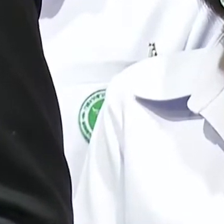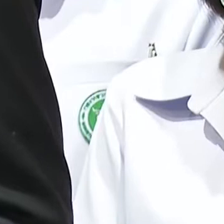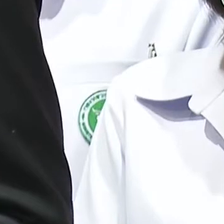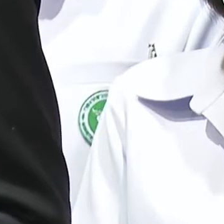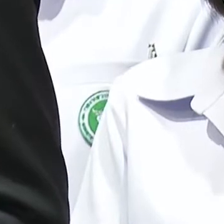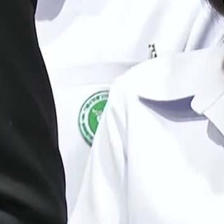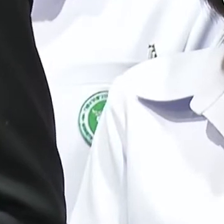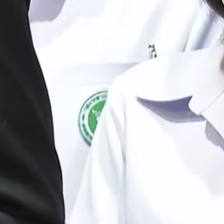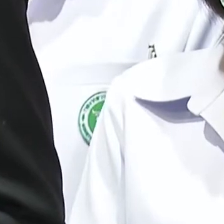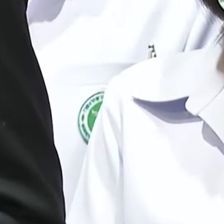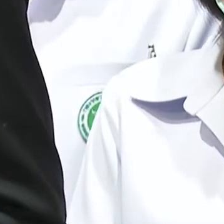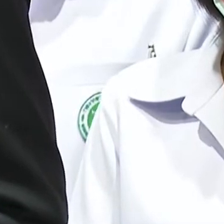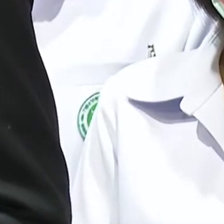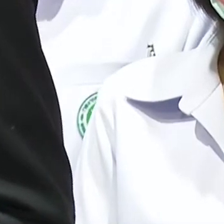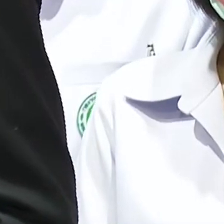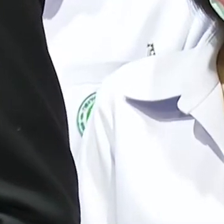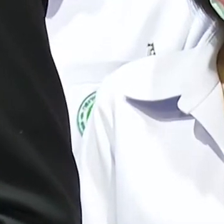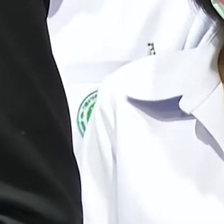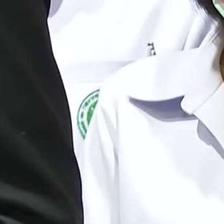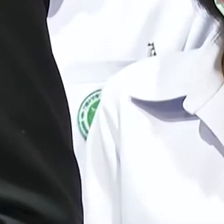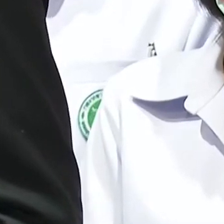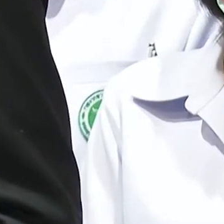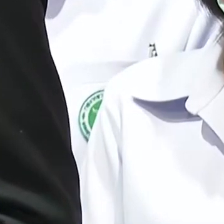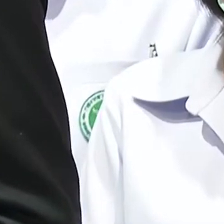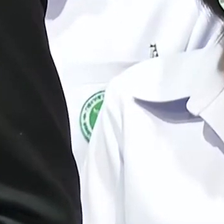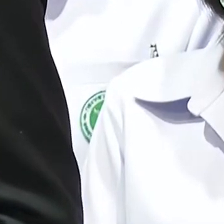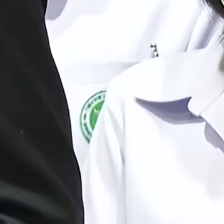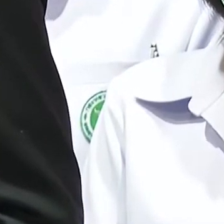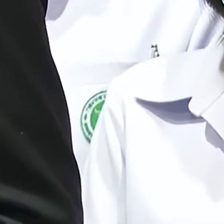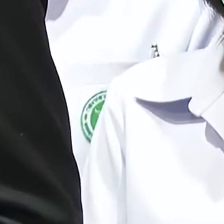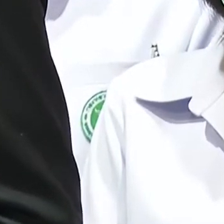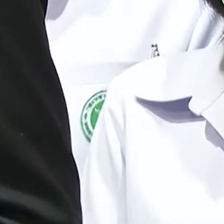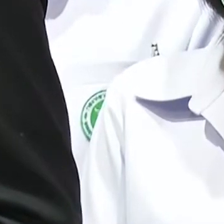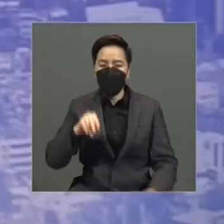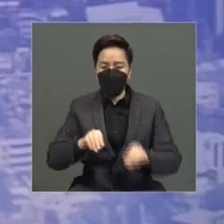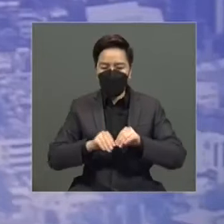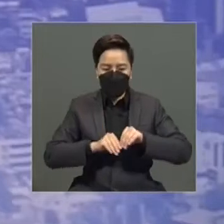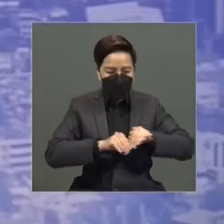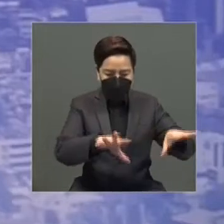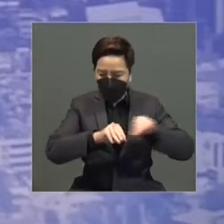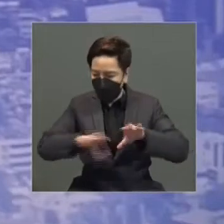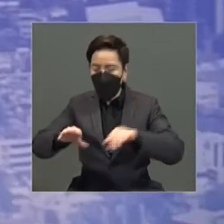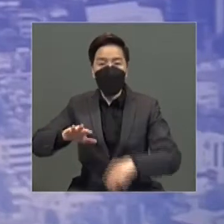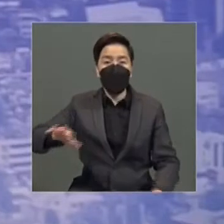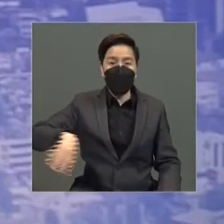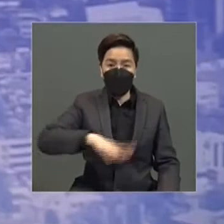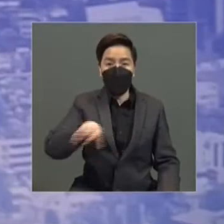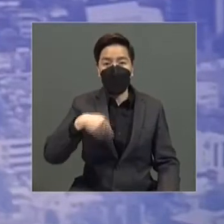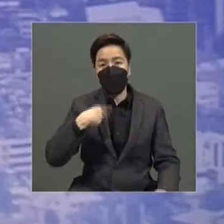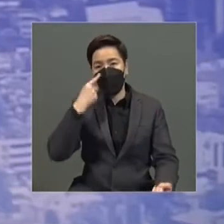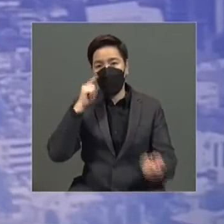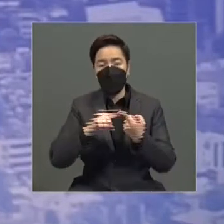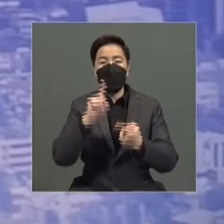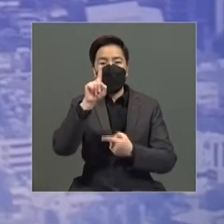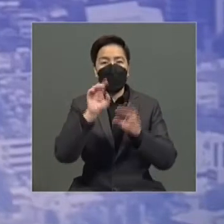การกดติดตามอย่างใกล้ชิดให้มีผลออกมาก่อนนะครับก็จะส่วนค้น